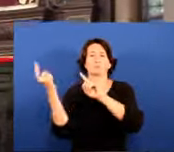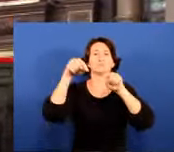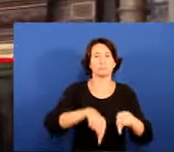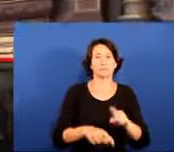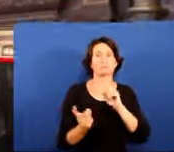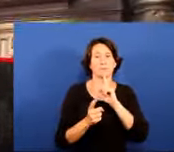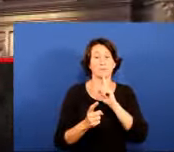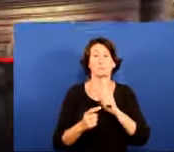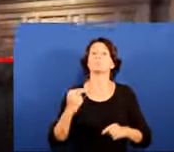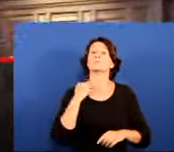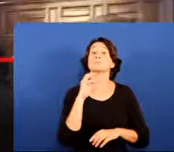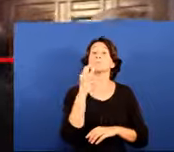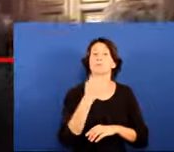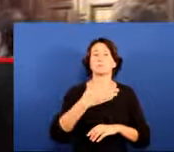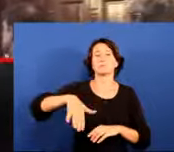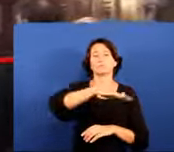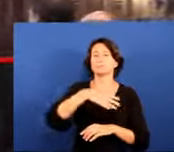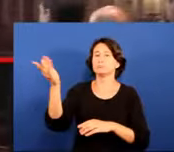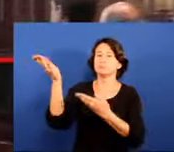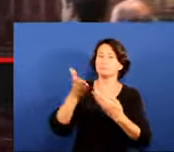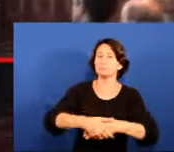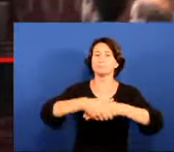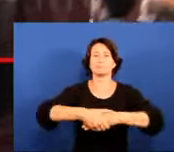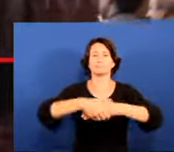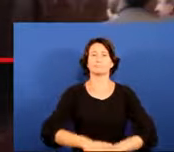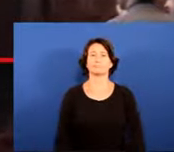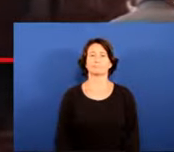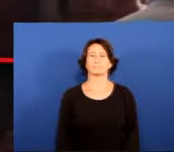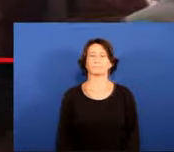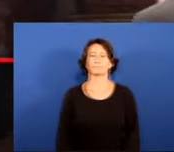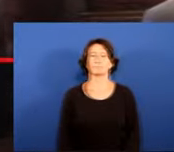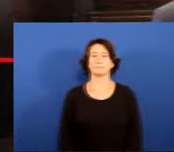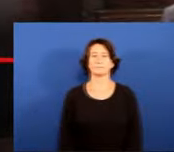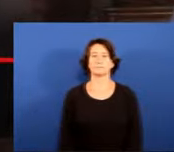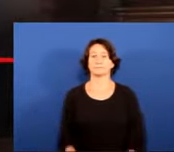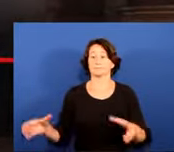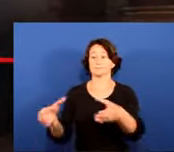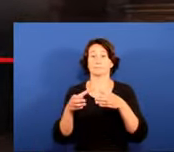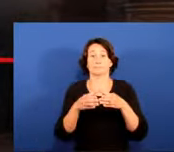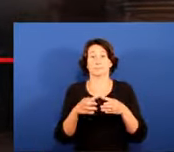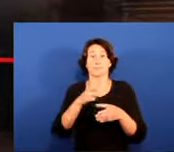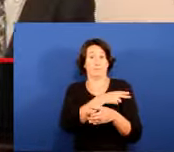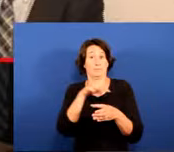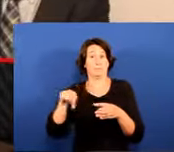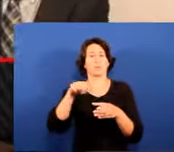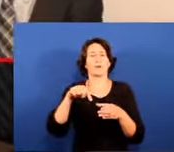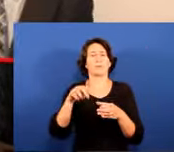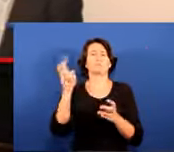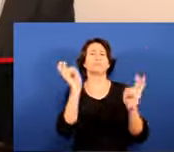diputatua den Imanol Pradalesekin batu dira bertan. Elkarrizketa horretan Imanol Pradalesek Bilboko Euskalduna